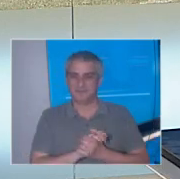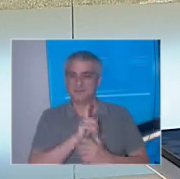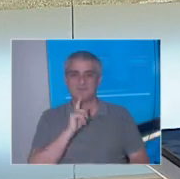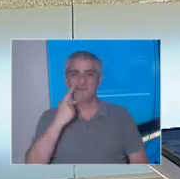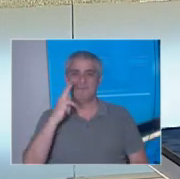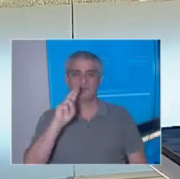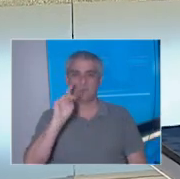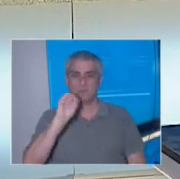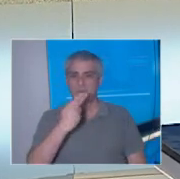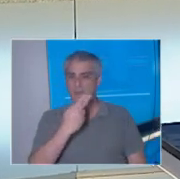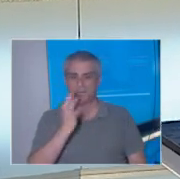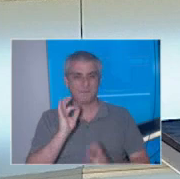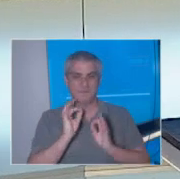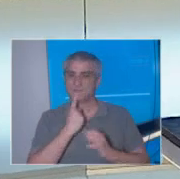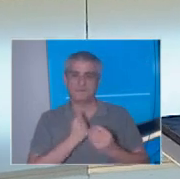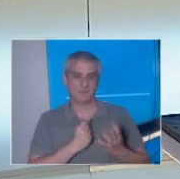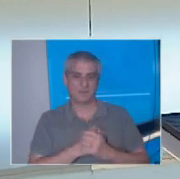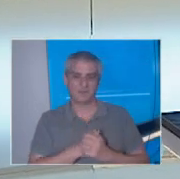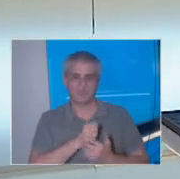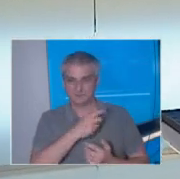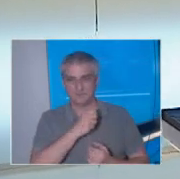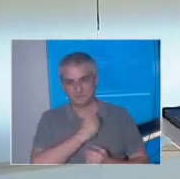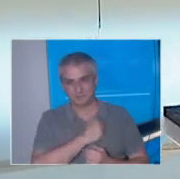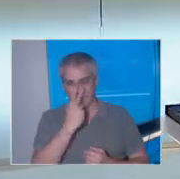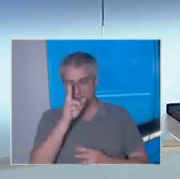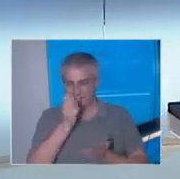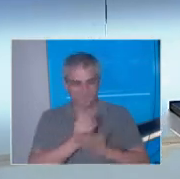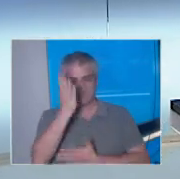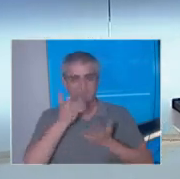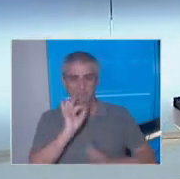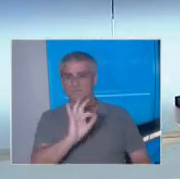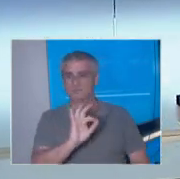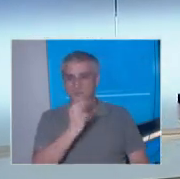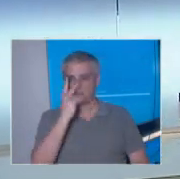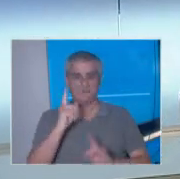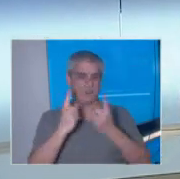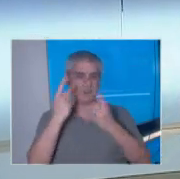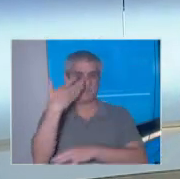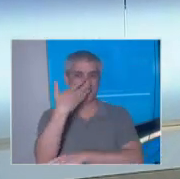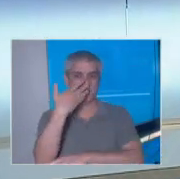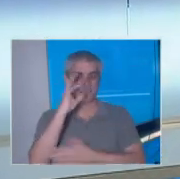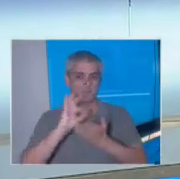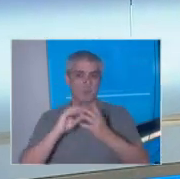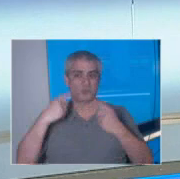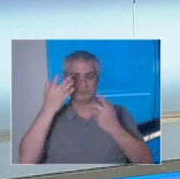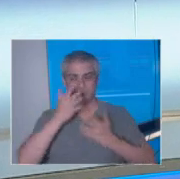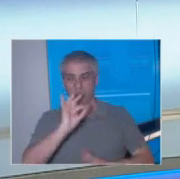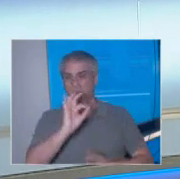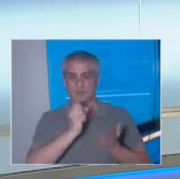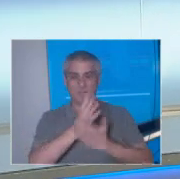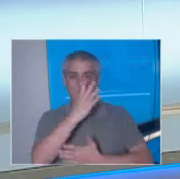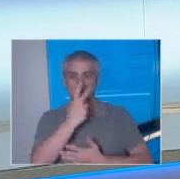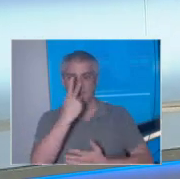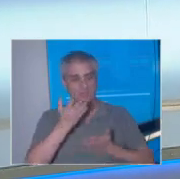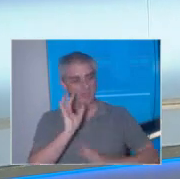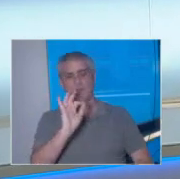אגב. בטוקה. באמת, אתה יודע, מסכנה, רואה את הבן שלה מפוטר ככה, רואה מה קורה במדינה באותו רב שהבן שלה מפוטר. רואה